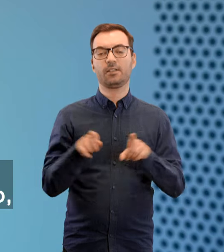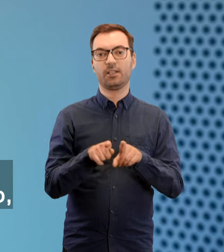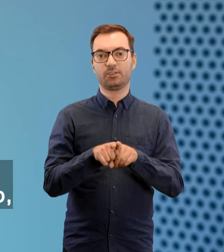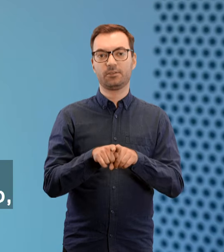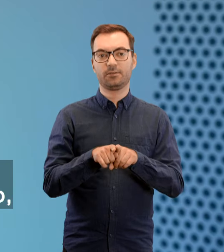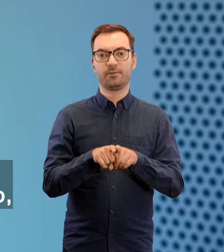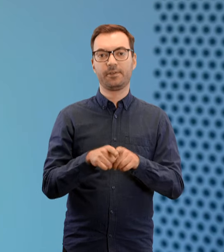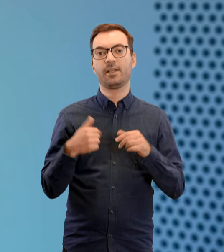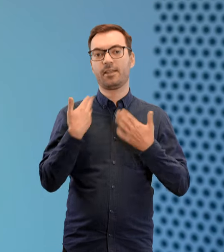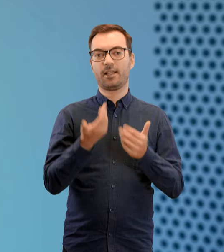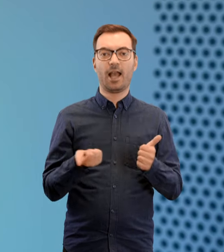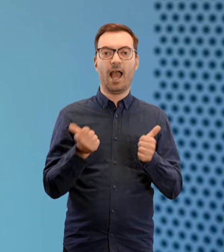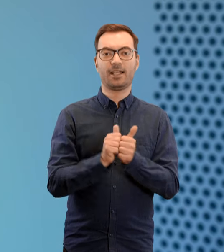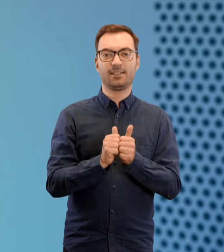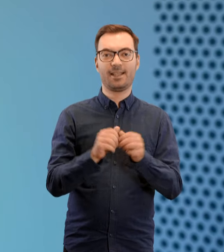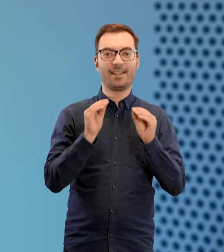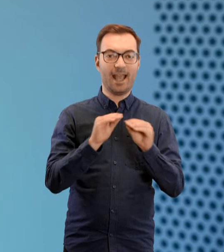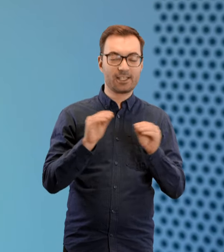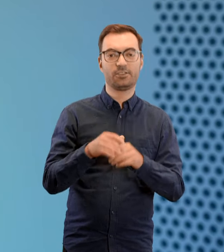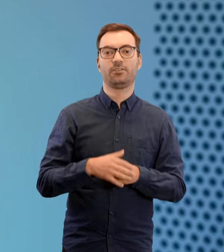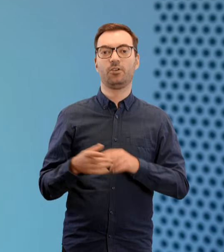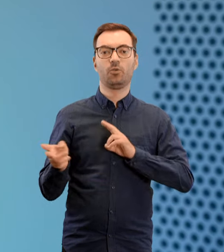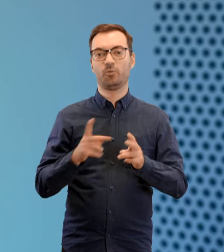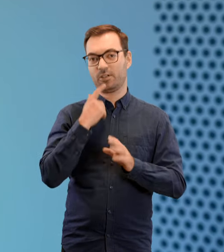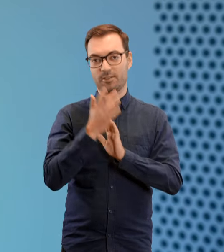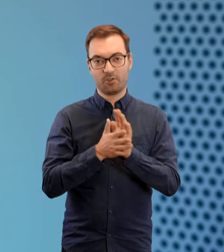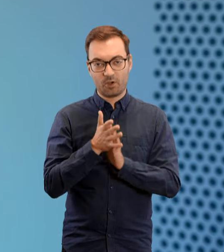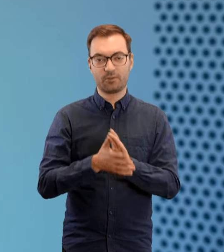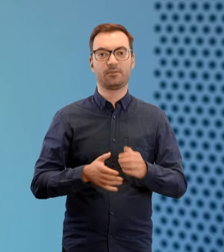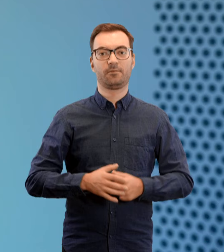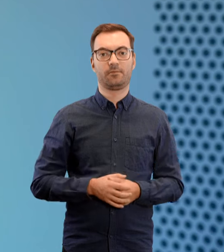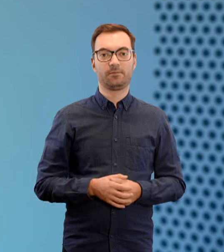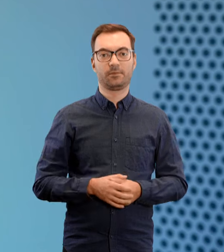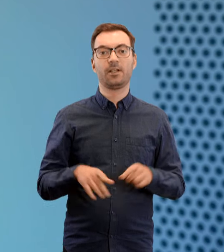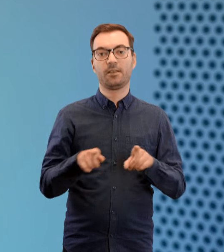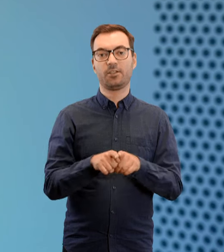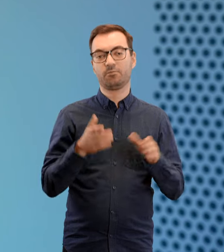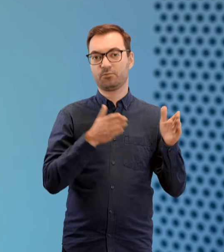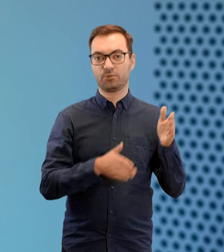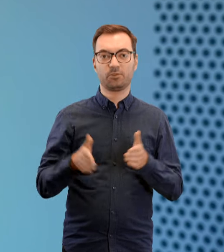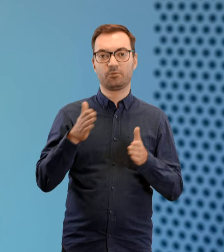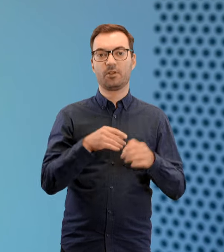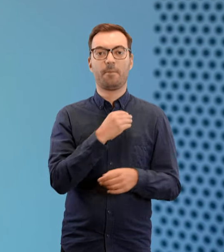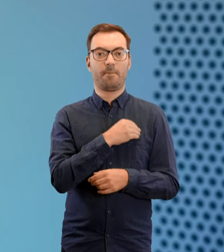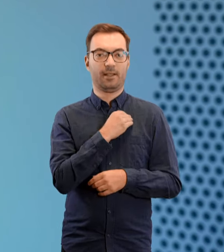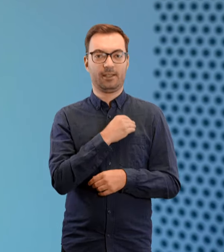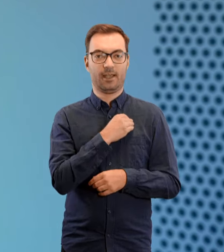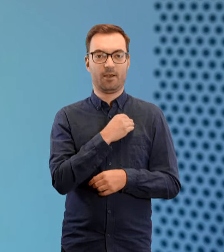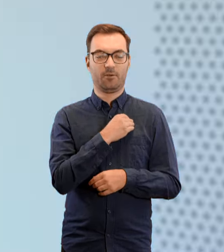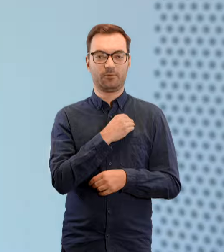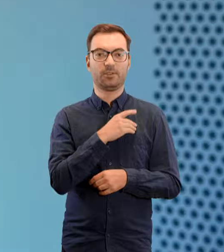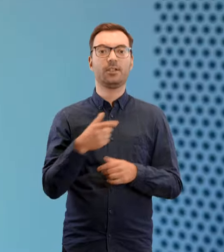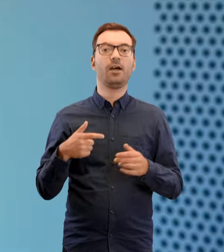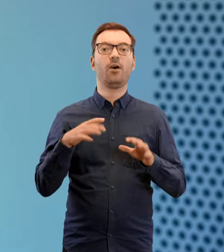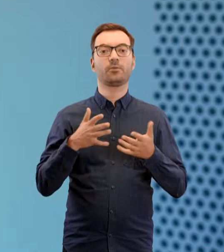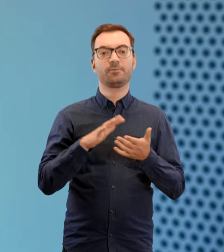zapewnieniu asystenta dydaktycznego, tłumacza języka migowego oraz przygotowaniu materiałów dydaktycznych w wersji